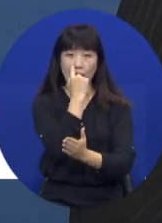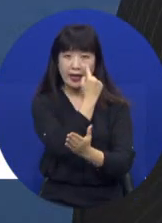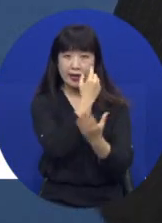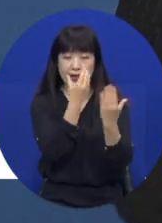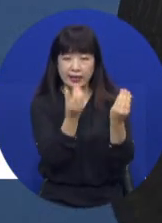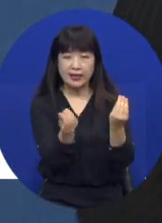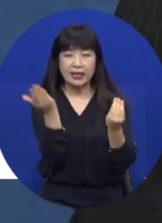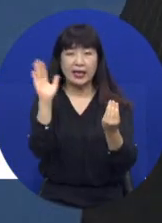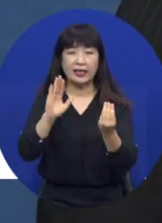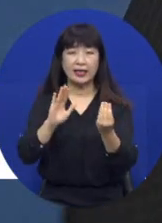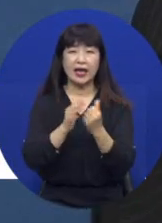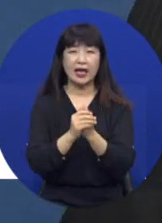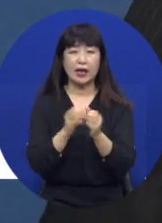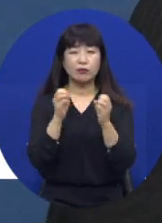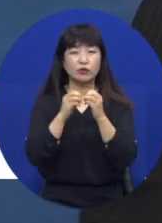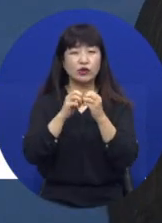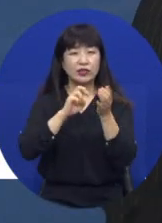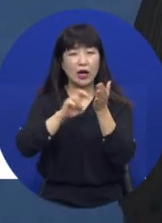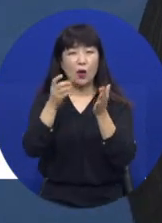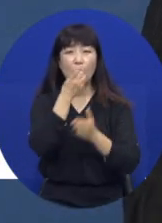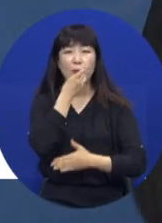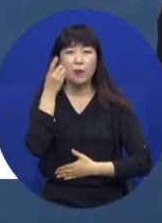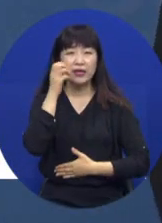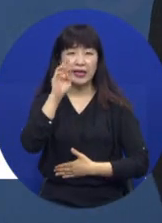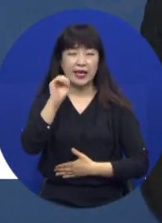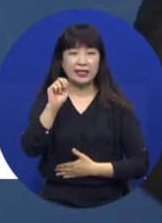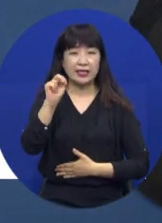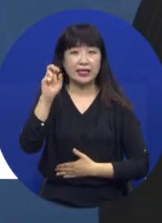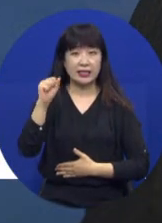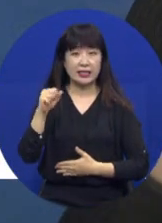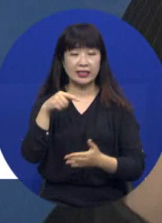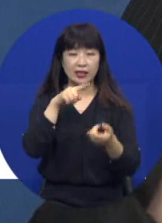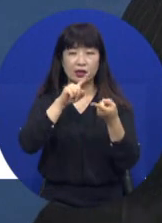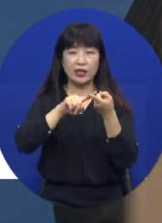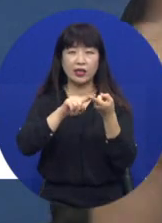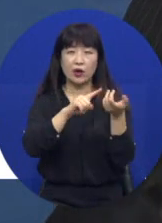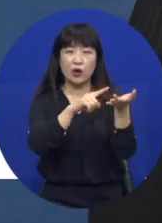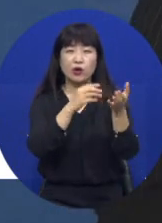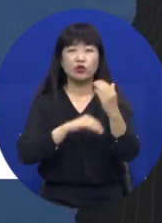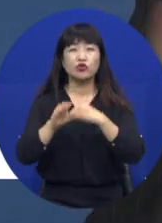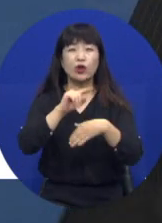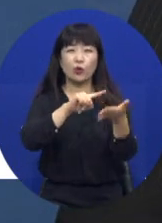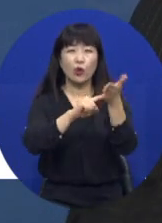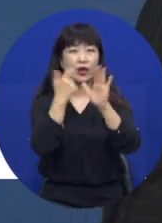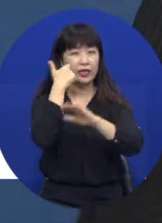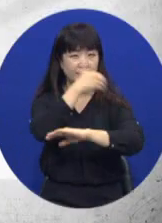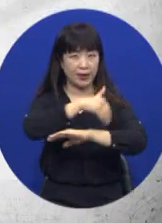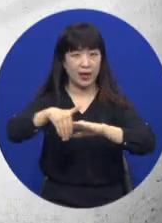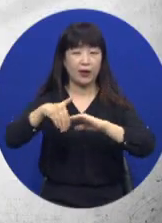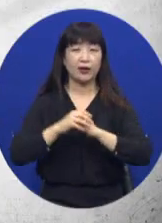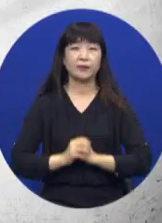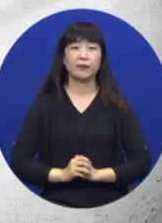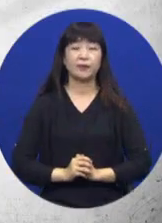재난 1점 분자 홈페이지 sns 등을 통해서 추가로 공개할 방침입니다